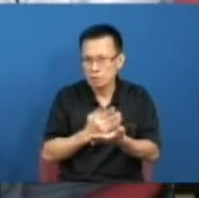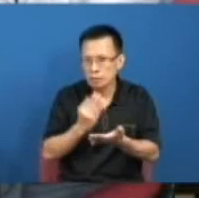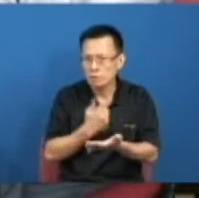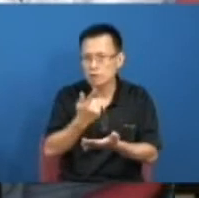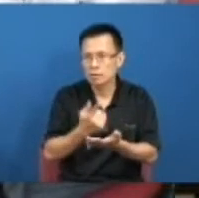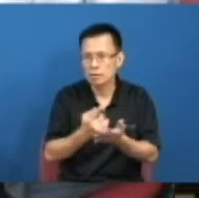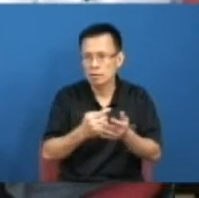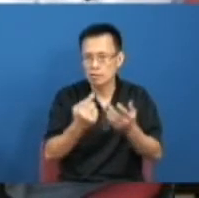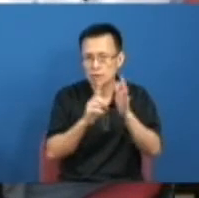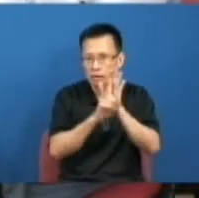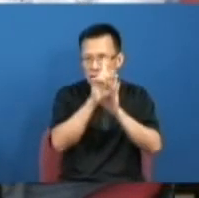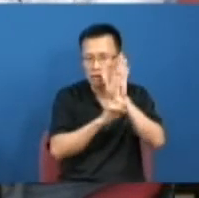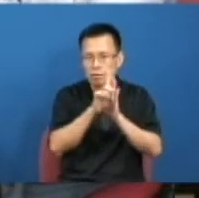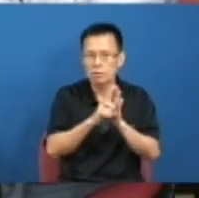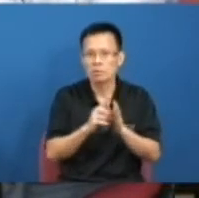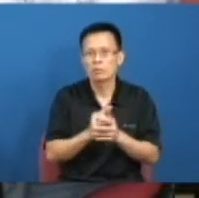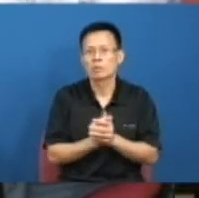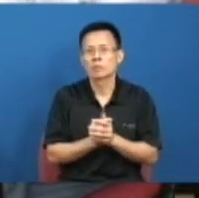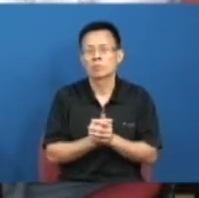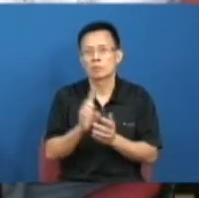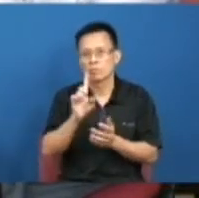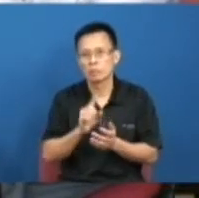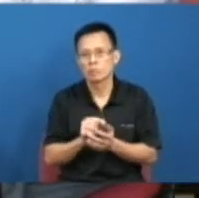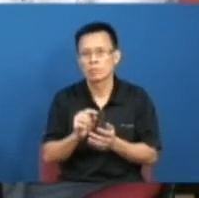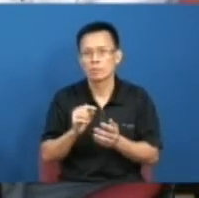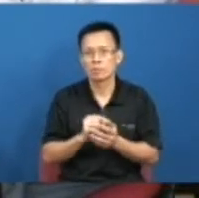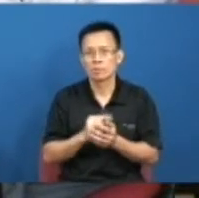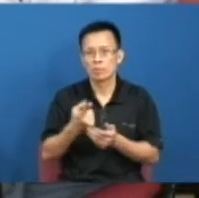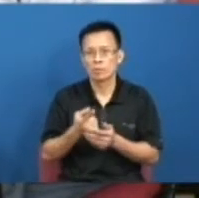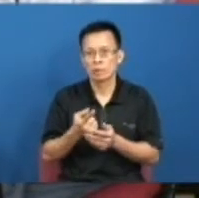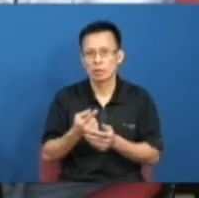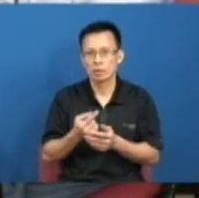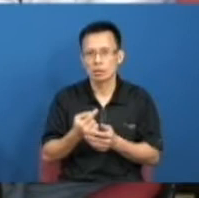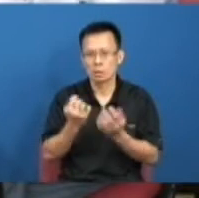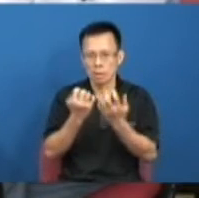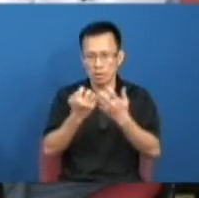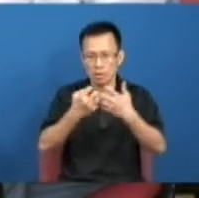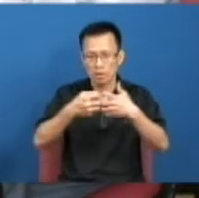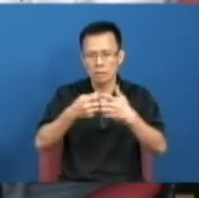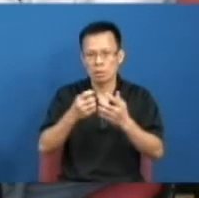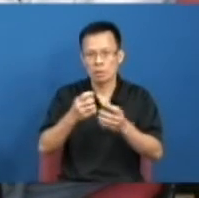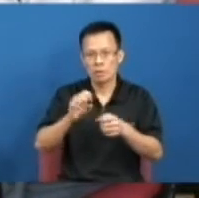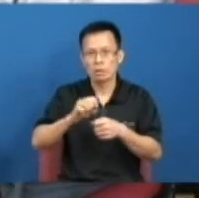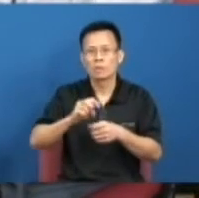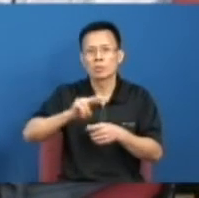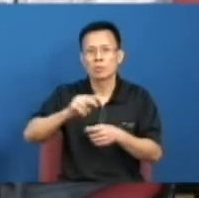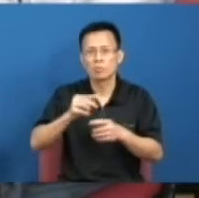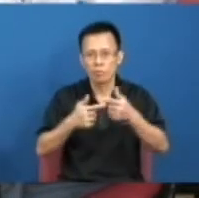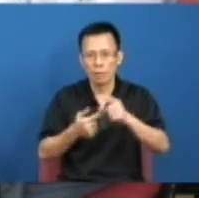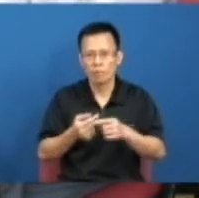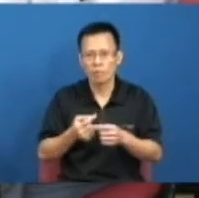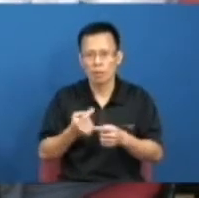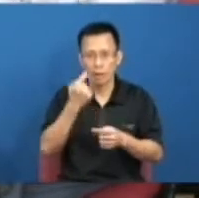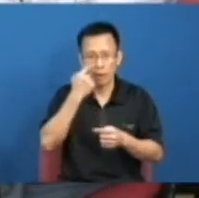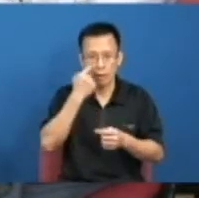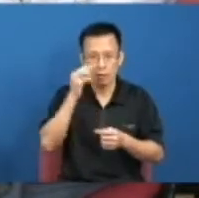通常我哋睇漏水咧，就儀器都係一種方法。 哦。 但肉眼咧都可以睇到嘅。